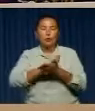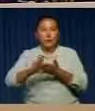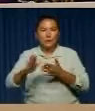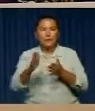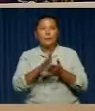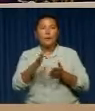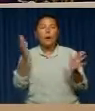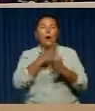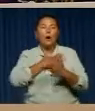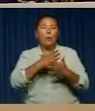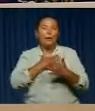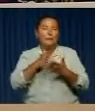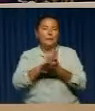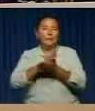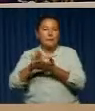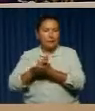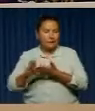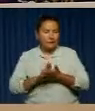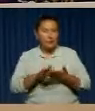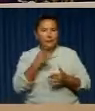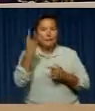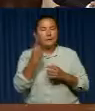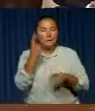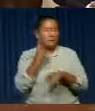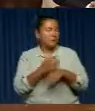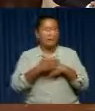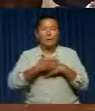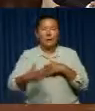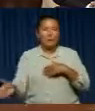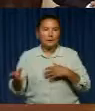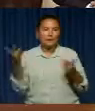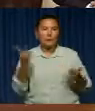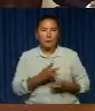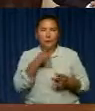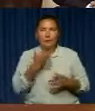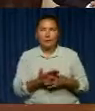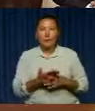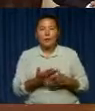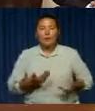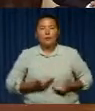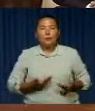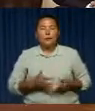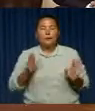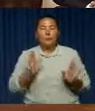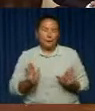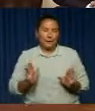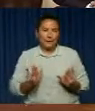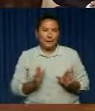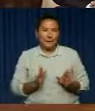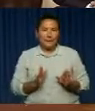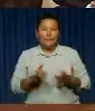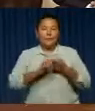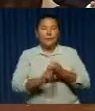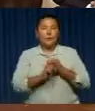тазарады. Ылғалды тазалау дегенде міндетті түрде терезелерін барлық жоғары нәрсе тұрған нәрсенің бәрін тек сүртіп тұру керек. Себебі